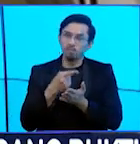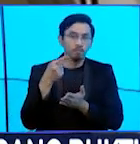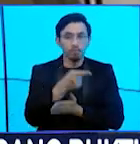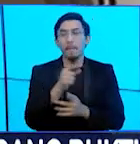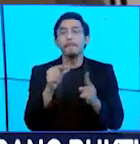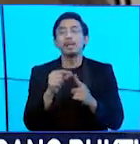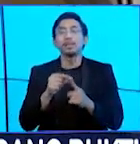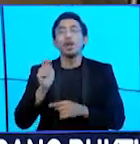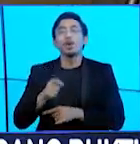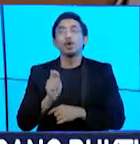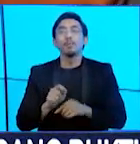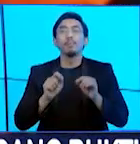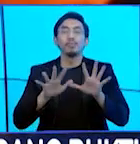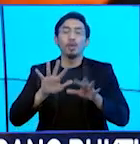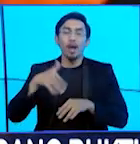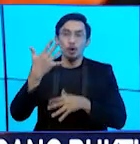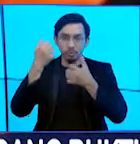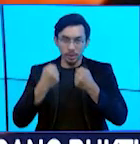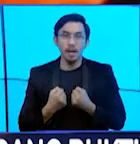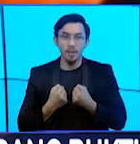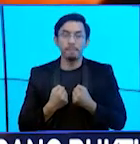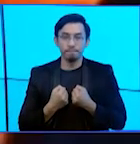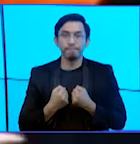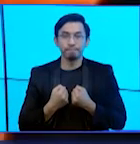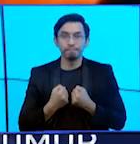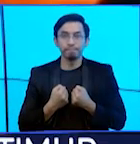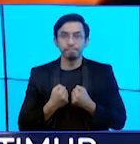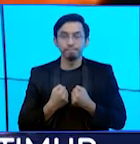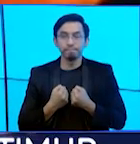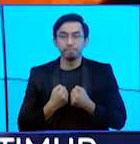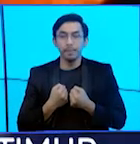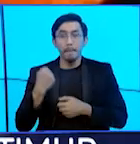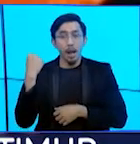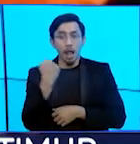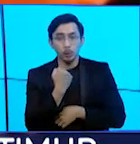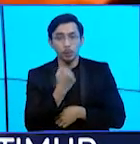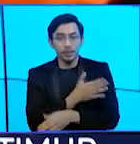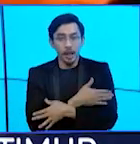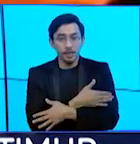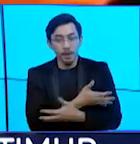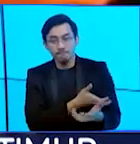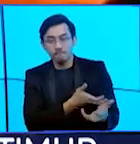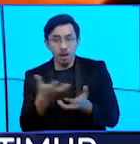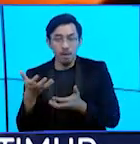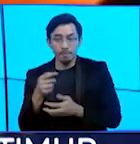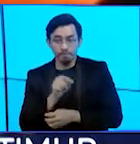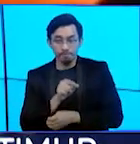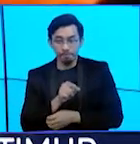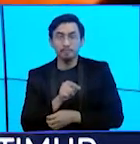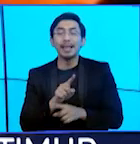hukuman 5 tahun penjara. Membawa jenazah, tetapi pada saat mobil jenazah tiba di rumah